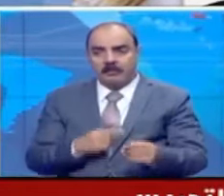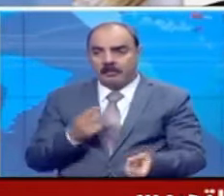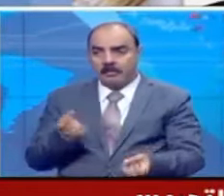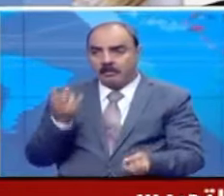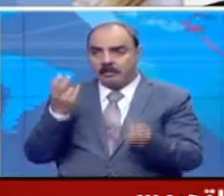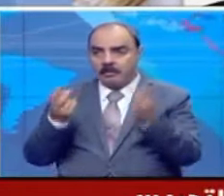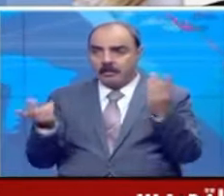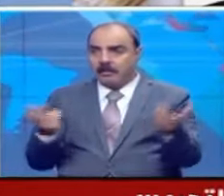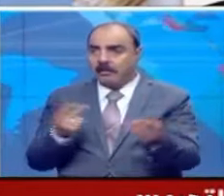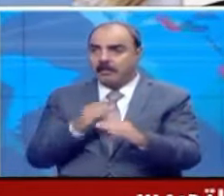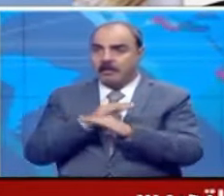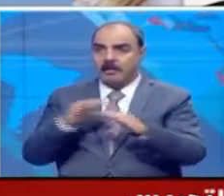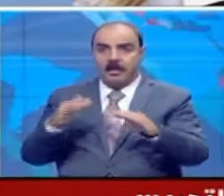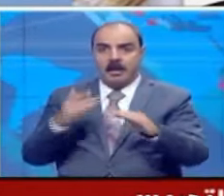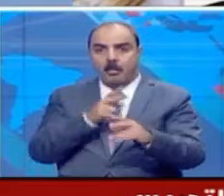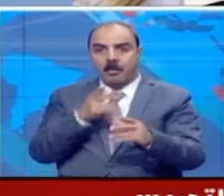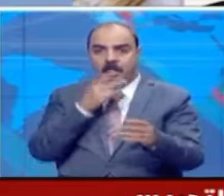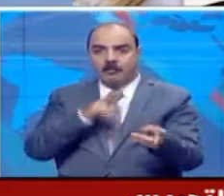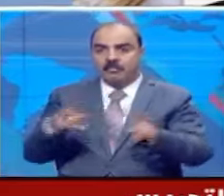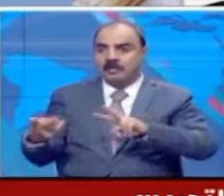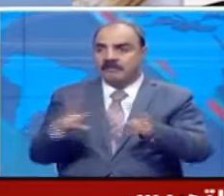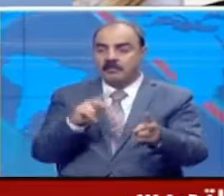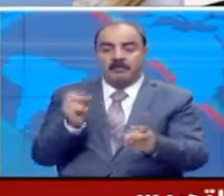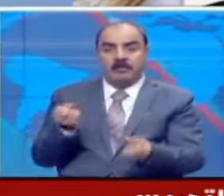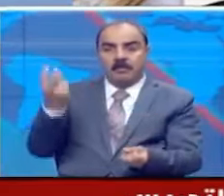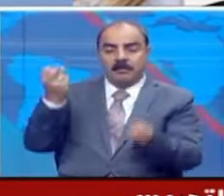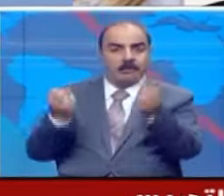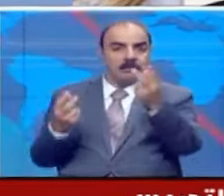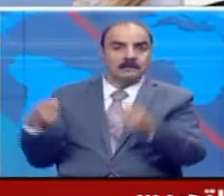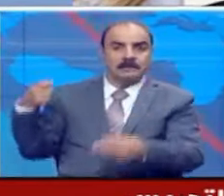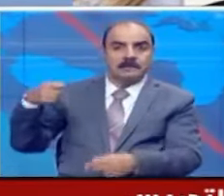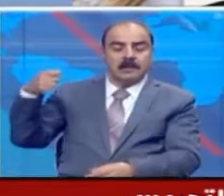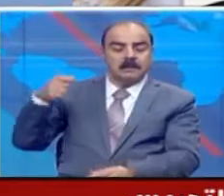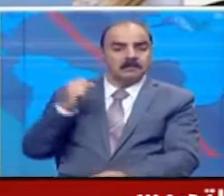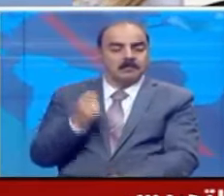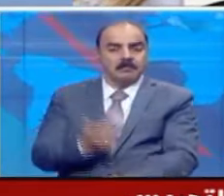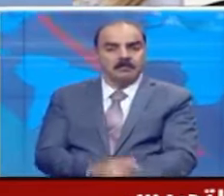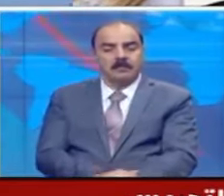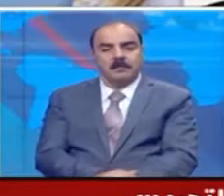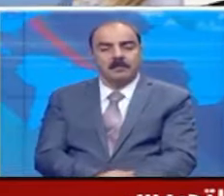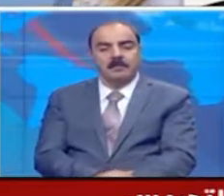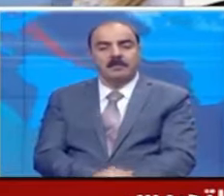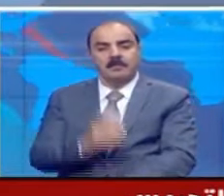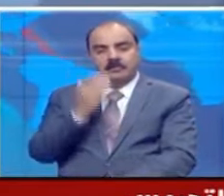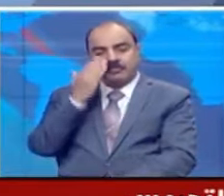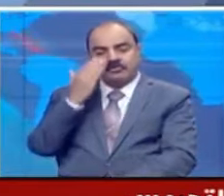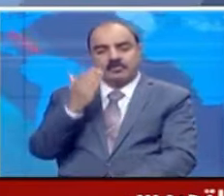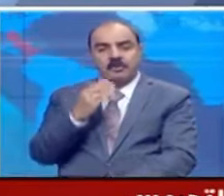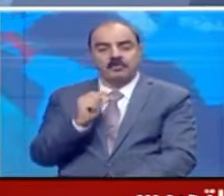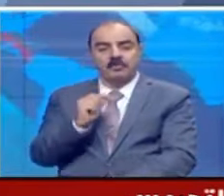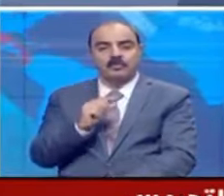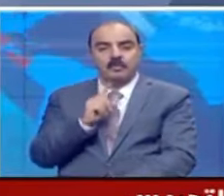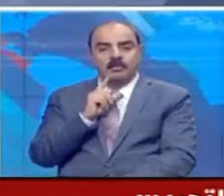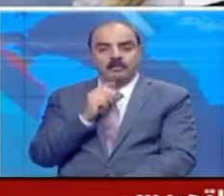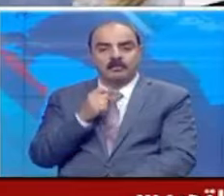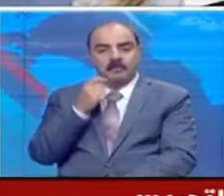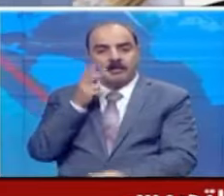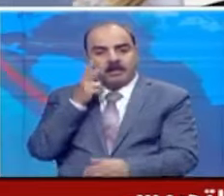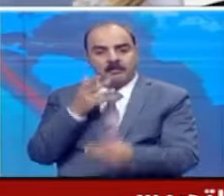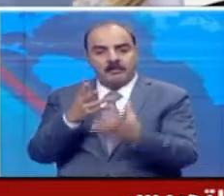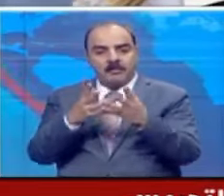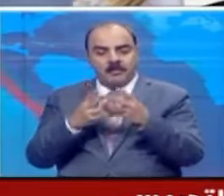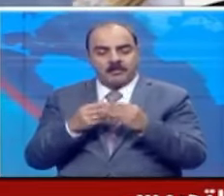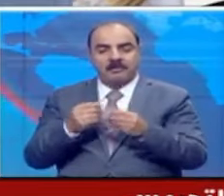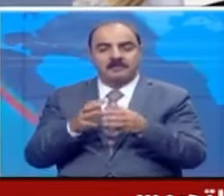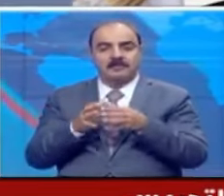ما بقالها سقف محدود تستطيع من خلاله أن تضبط السعر. نعم، نشكر حضرتك شكرا جزيلا